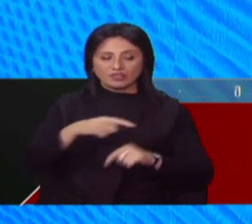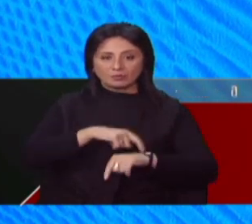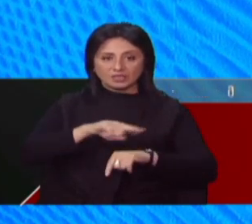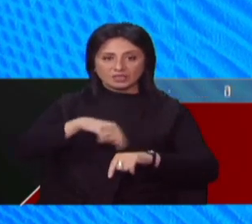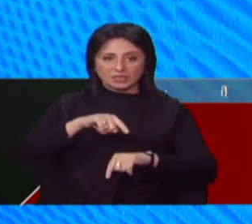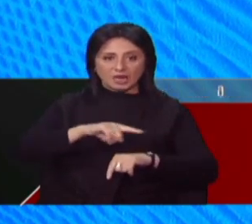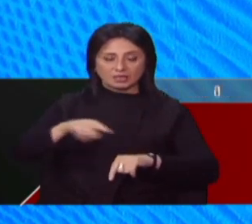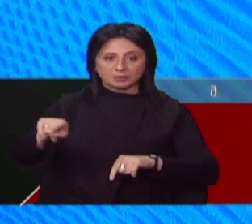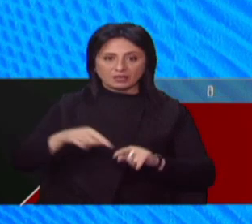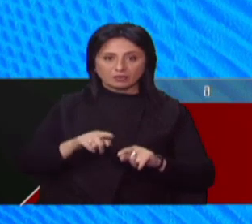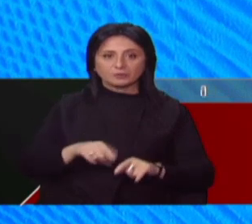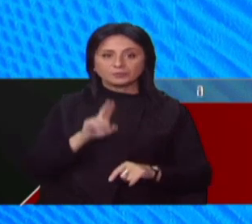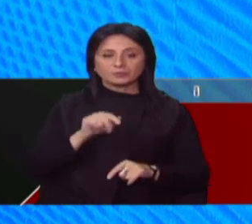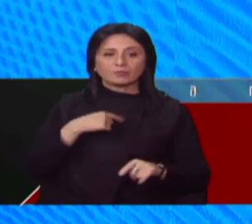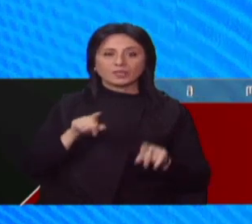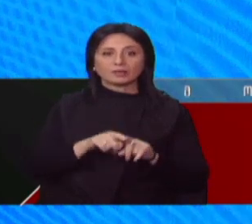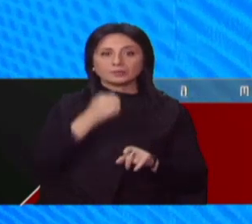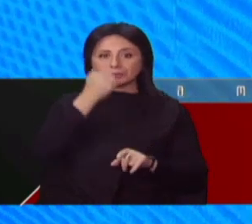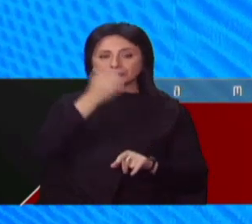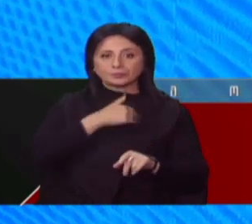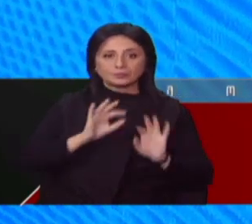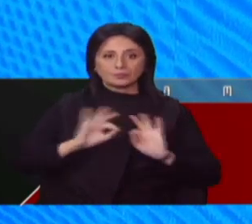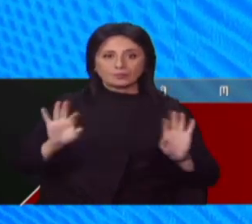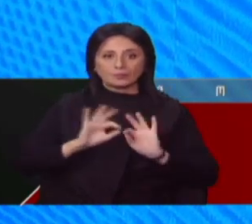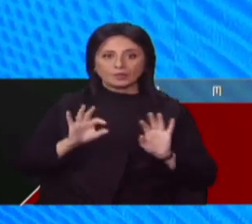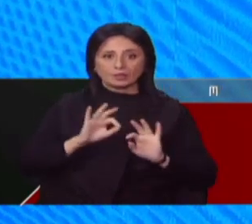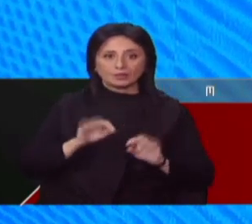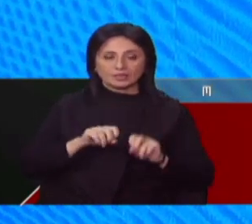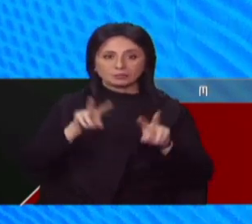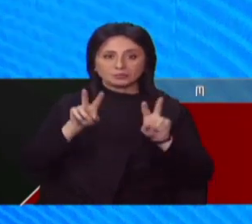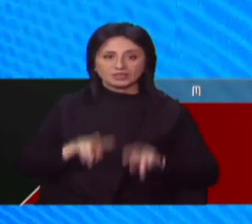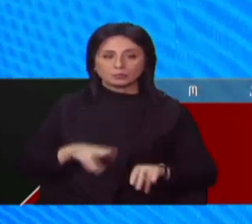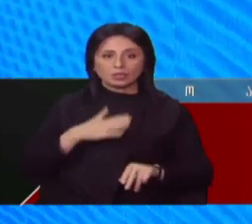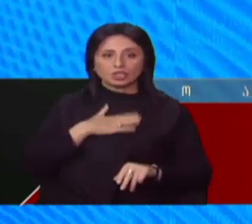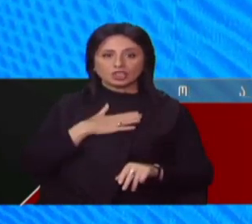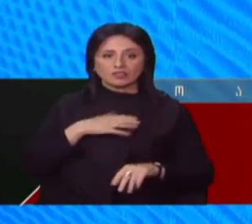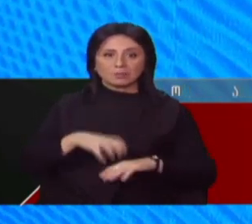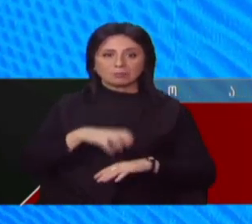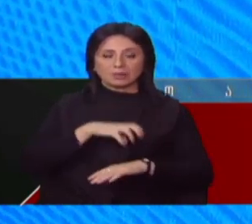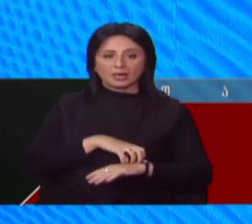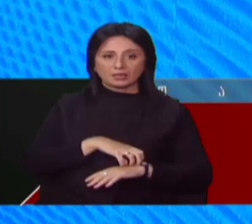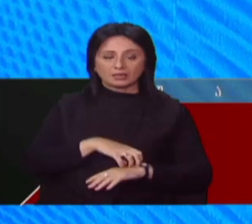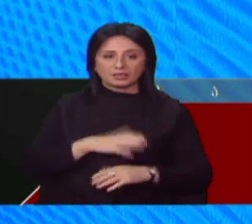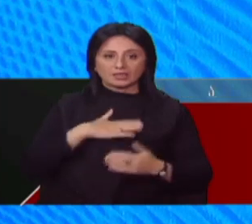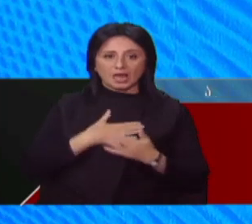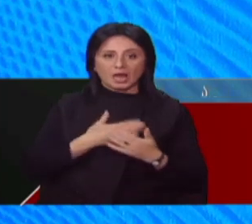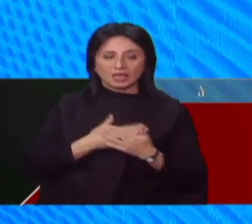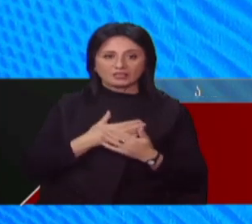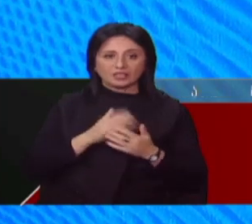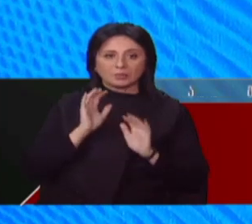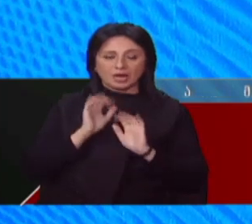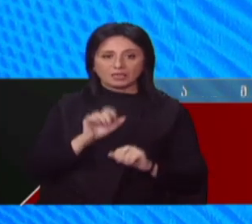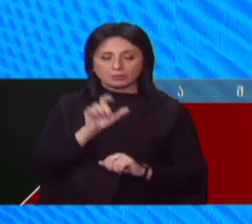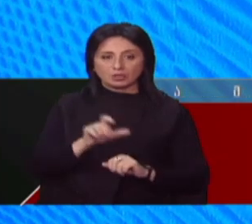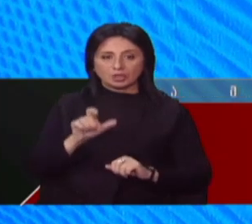саатебис, канолобашит, смеясе малоба мида гадао хадо сагангебот, чуани партийс активистепс,